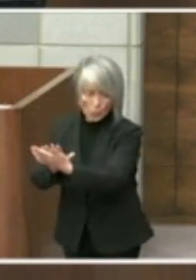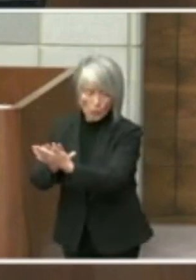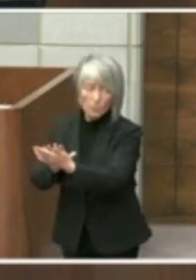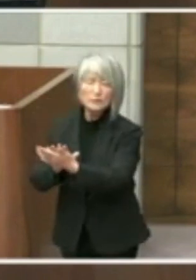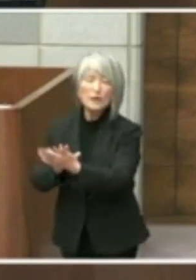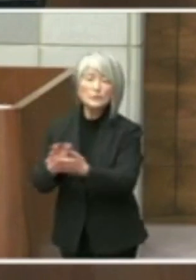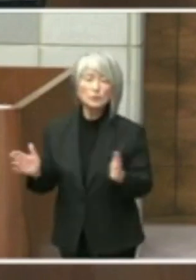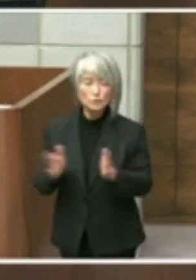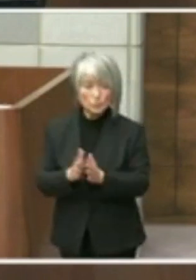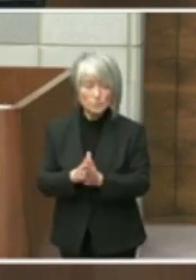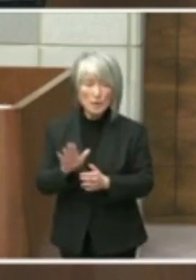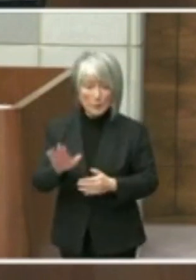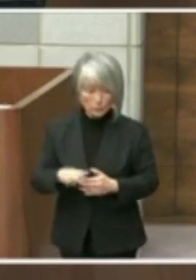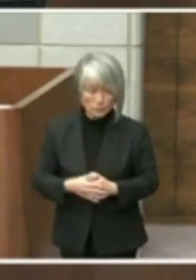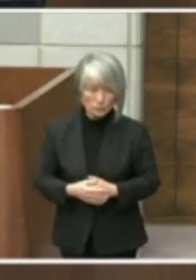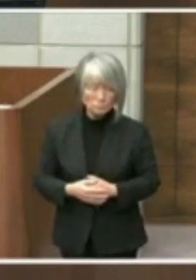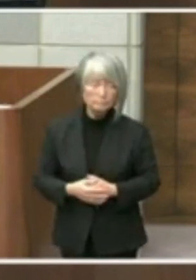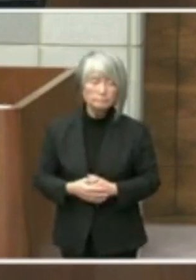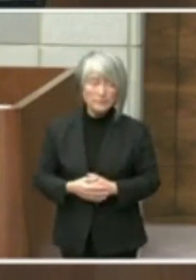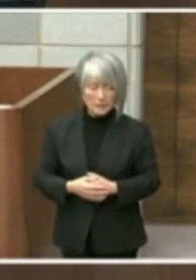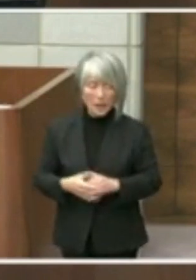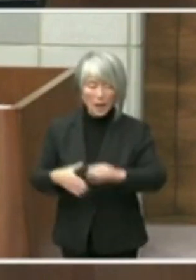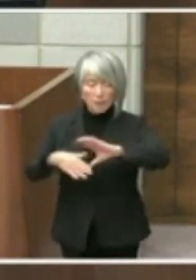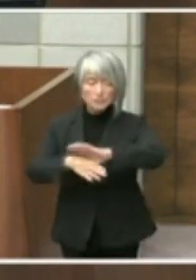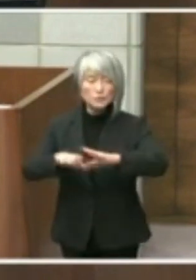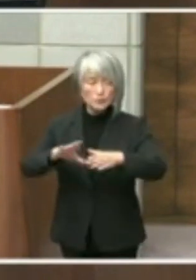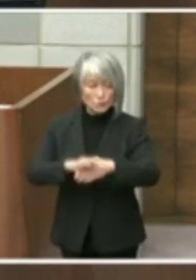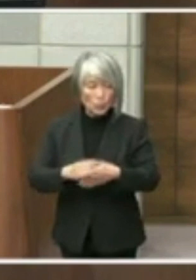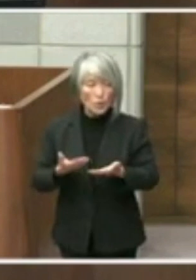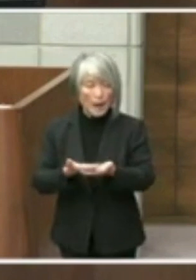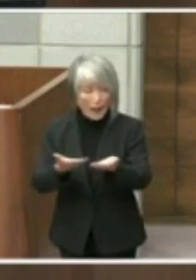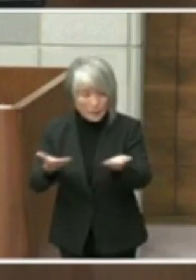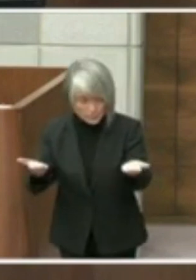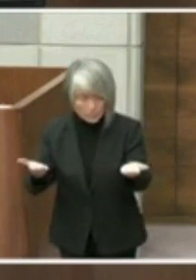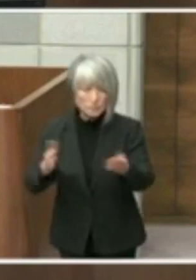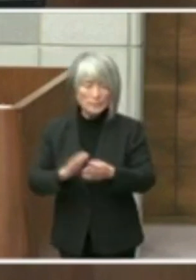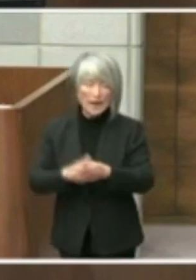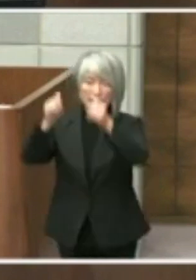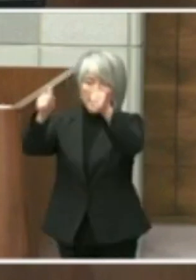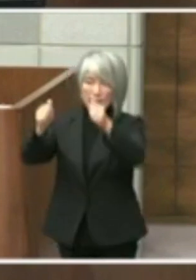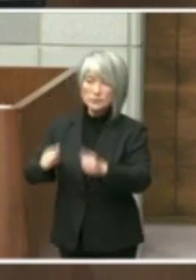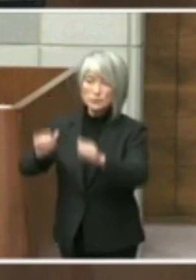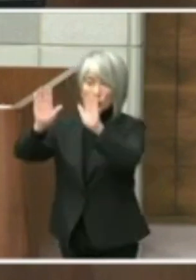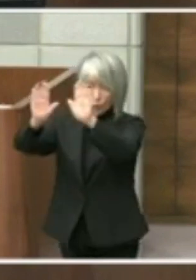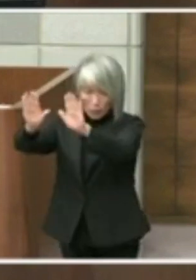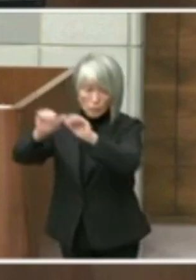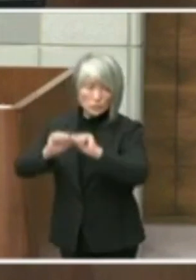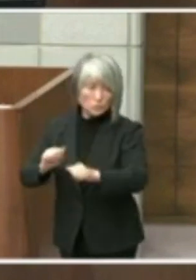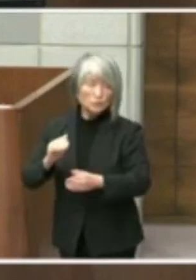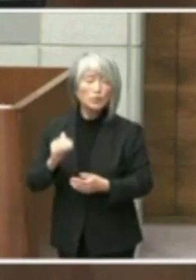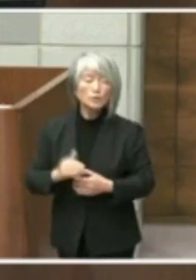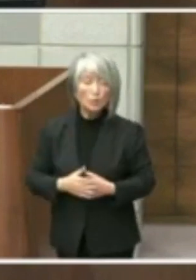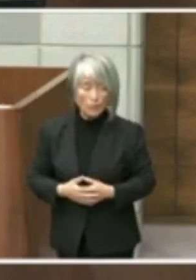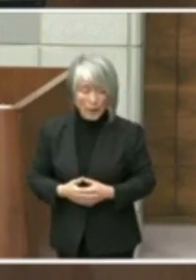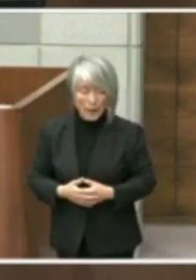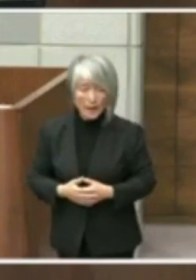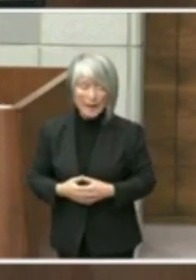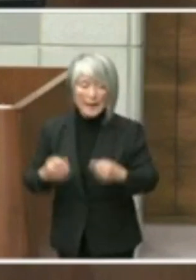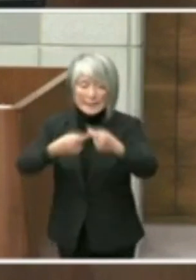ます。ただし、文書の頒布や掲示をすることにつきましては、自筆の親